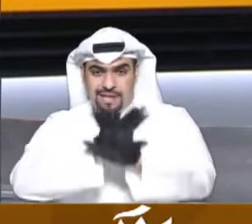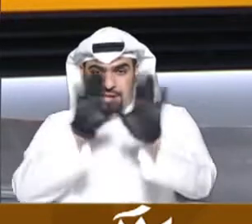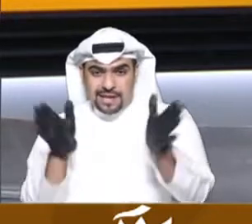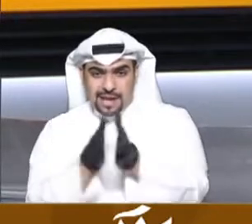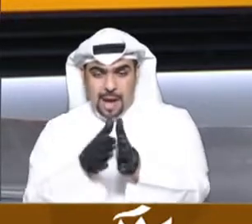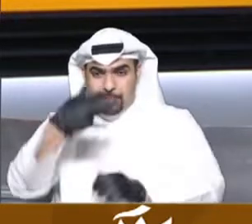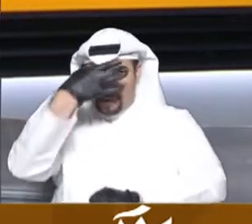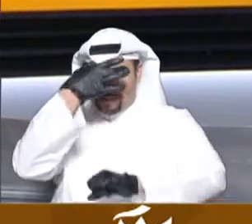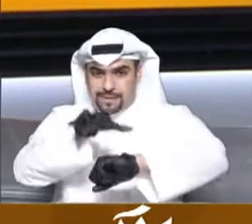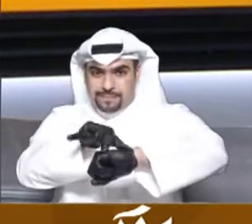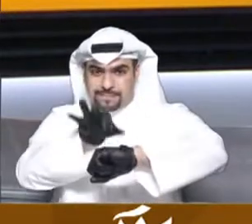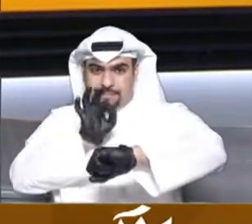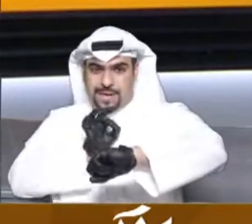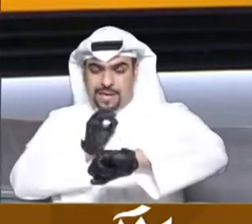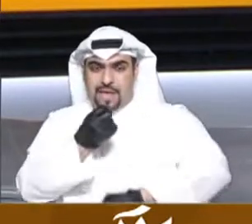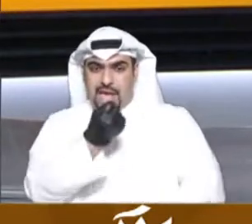إلى